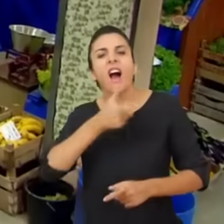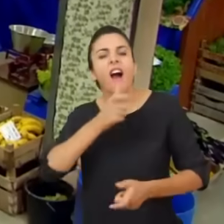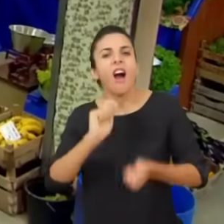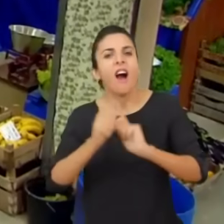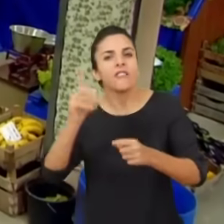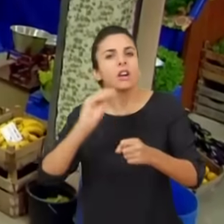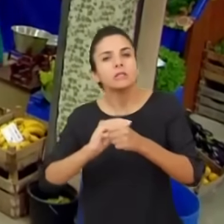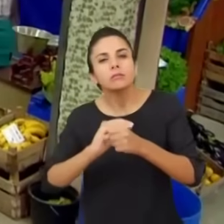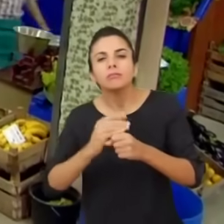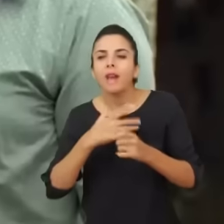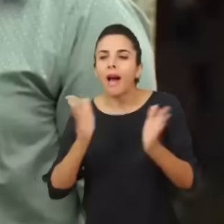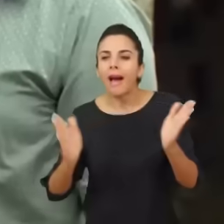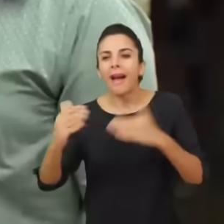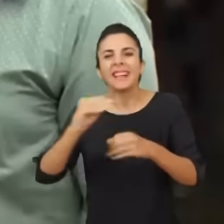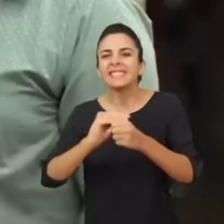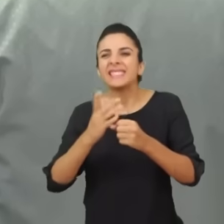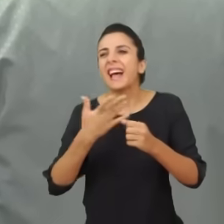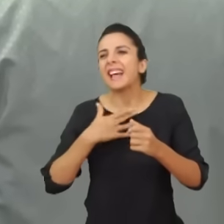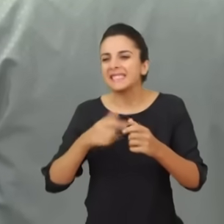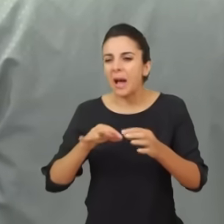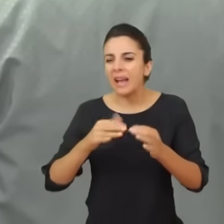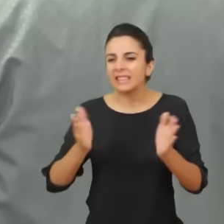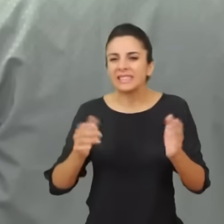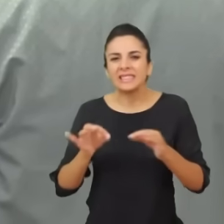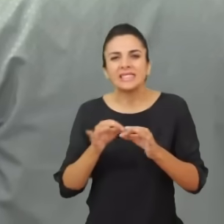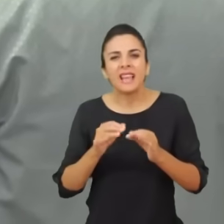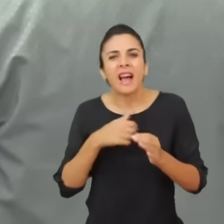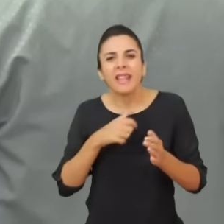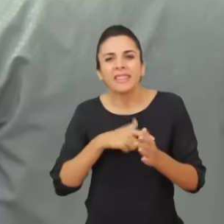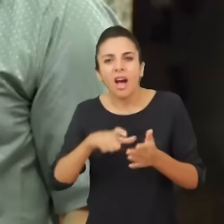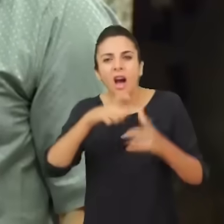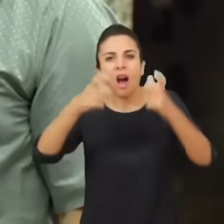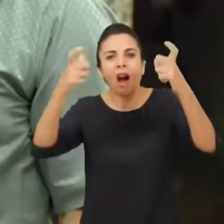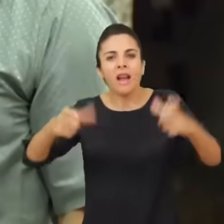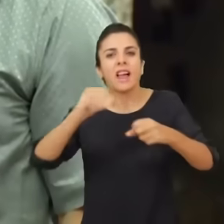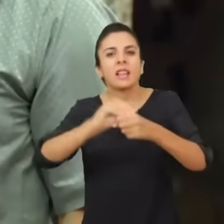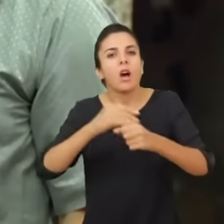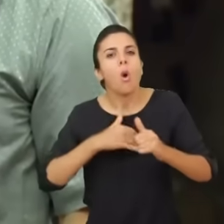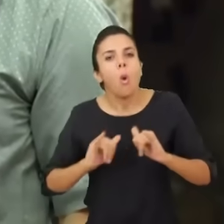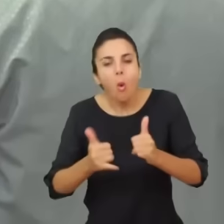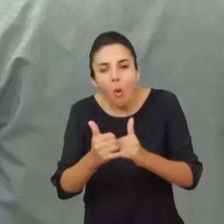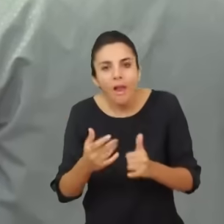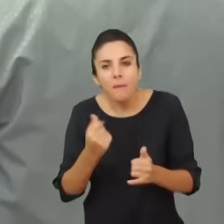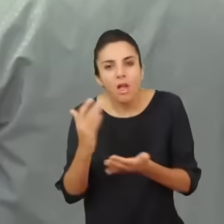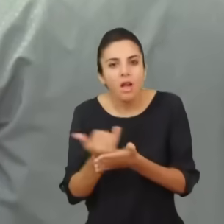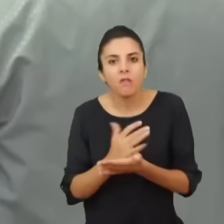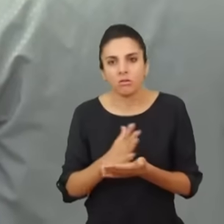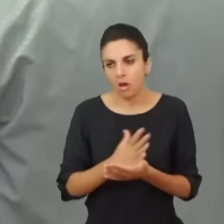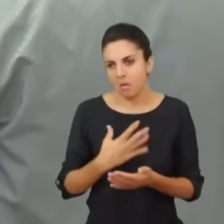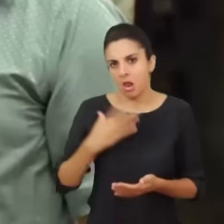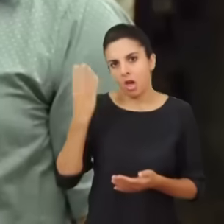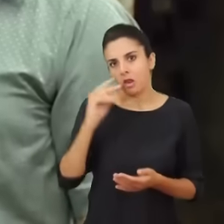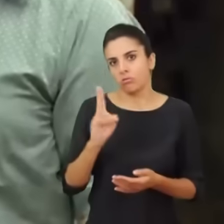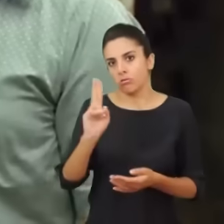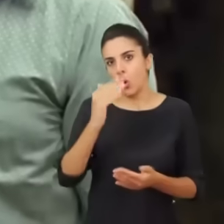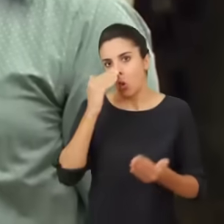arası gibi yaparız. Eğlenceler falan. Ya Mesut biz ne anlarız o işten ya? O işler de şey, Niyazi'nin işi oyunculuk